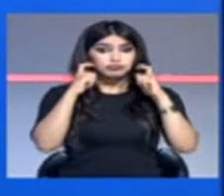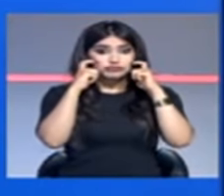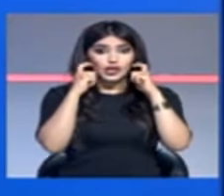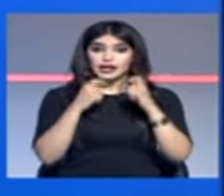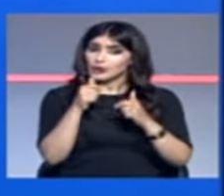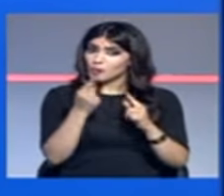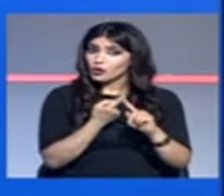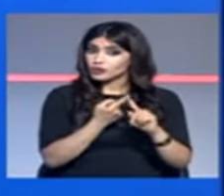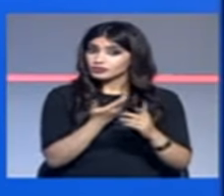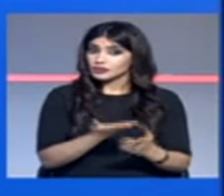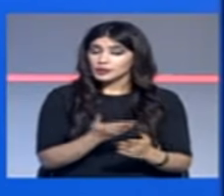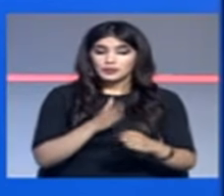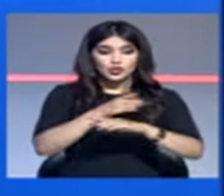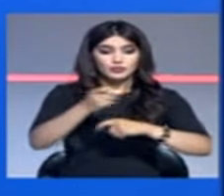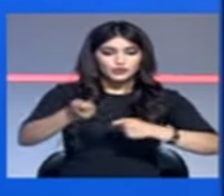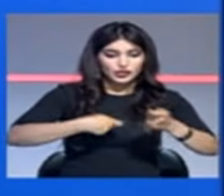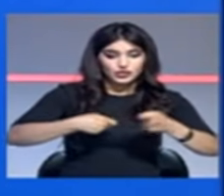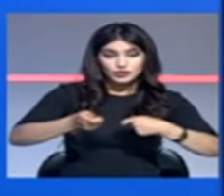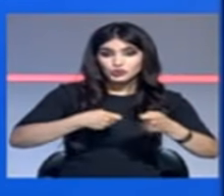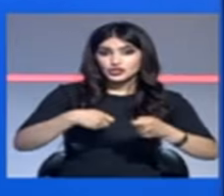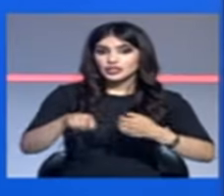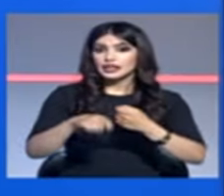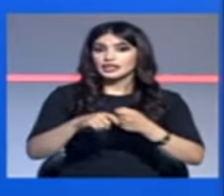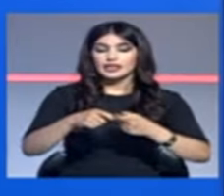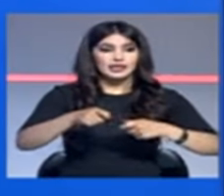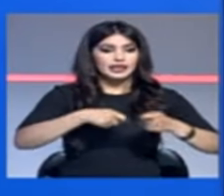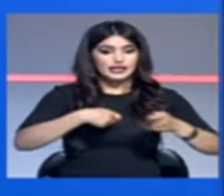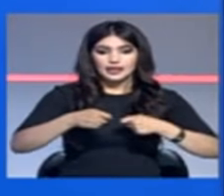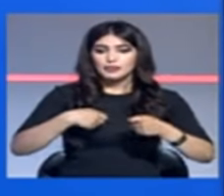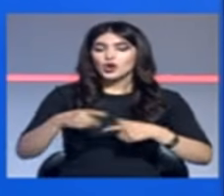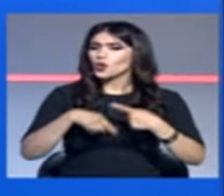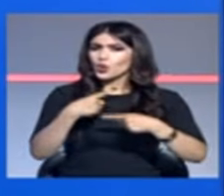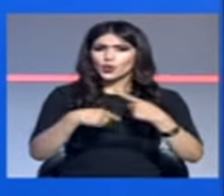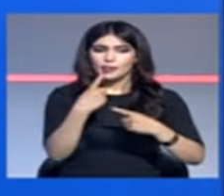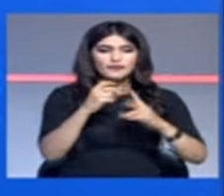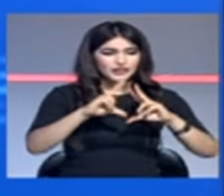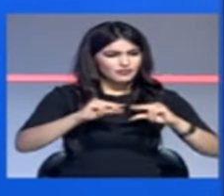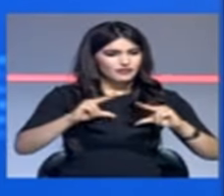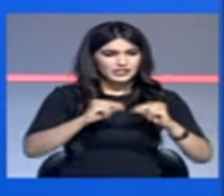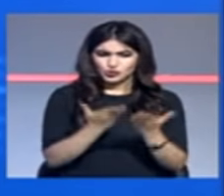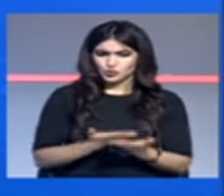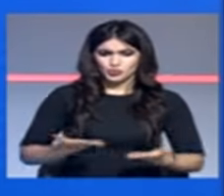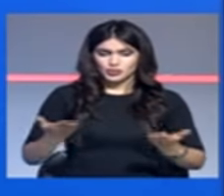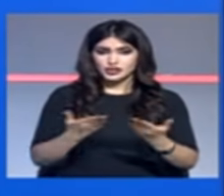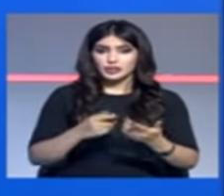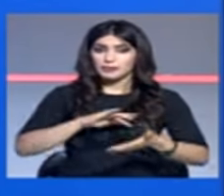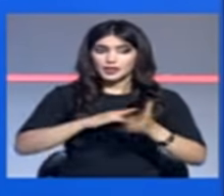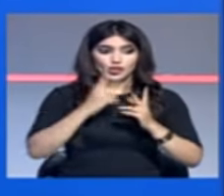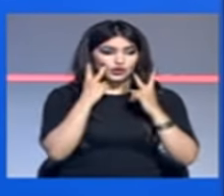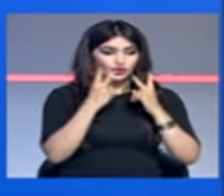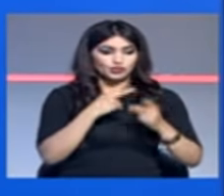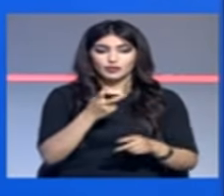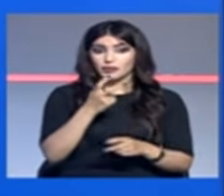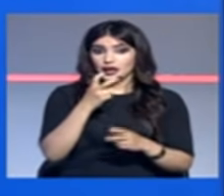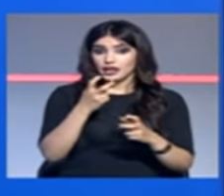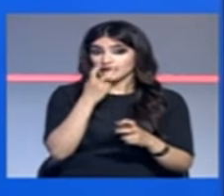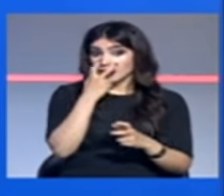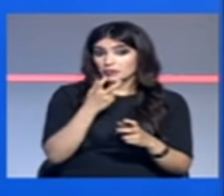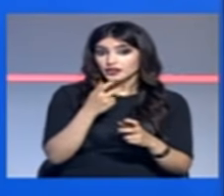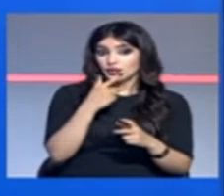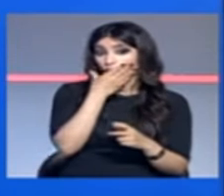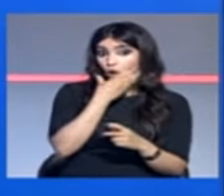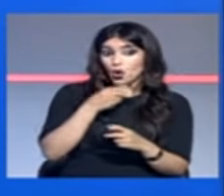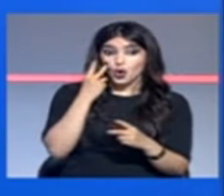وقت اللي باش نقضي في المرشي، انا نحب نحكي على الحاجات اللي نعيشهم يوميا. نعم. يوميا انا راه كعبه طماط مزيان